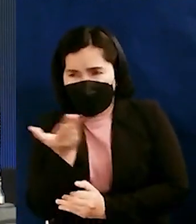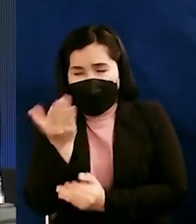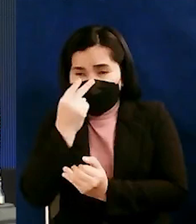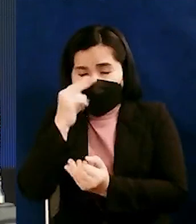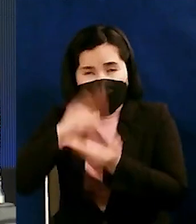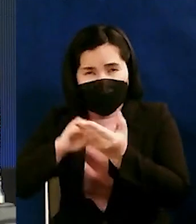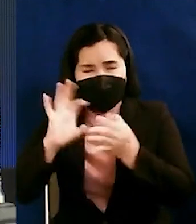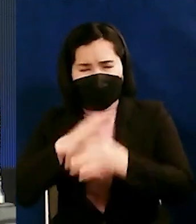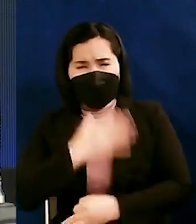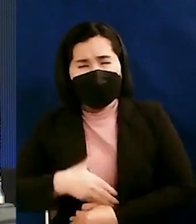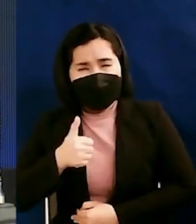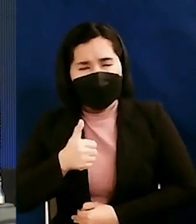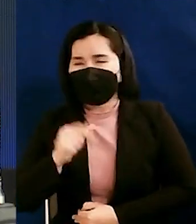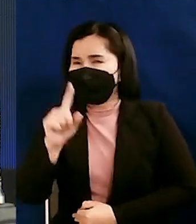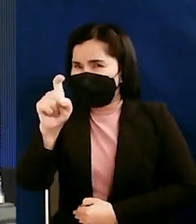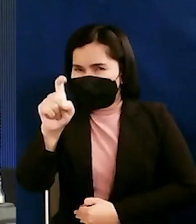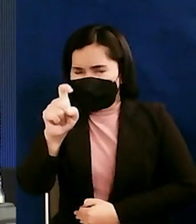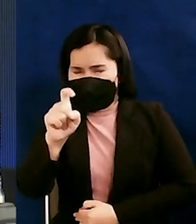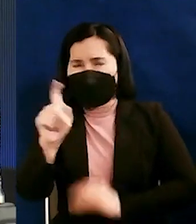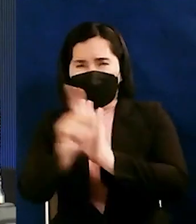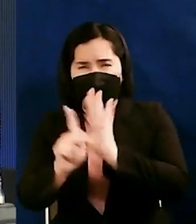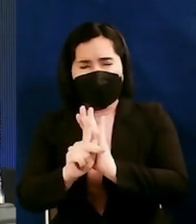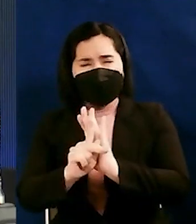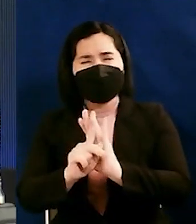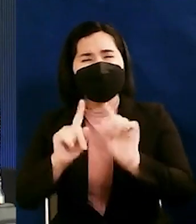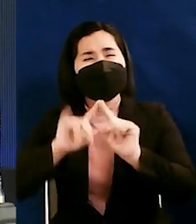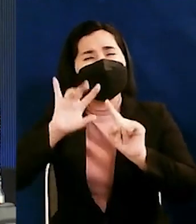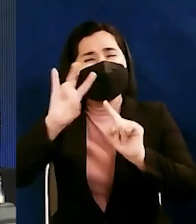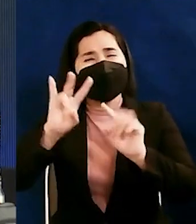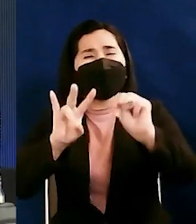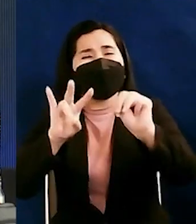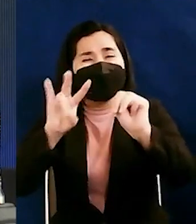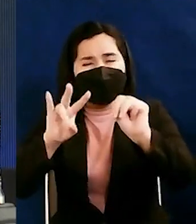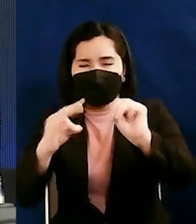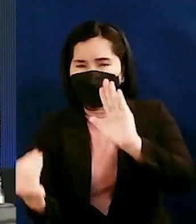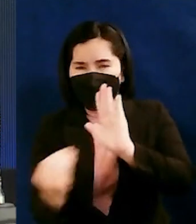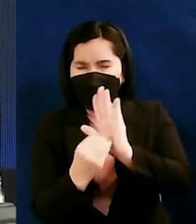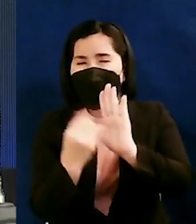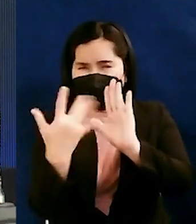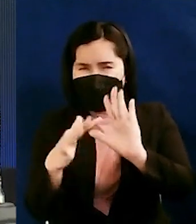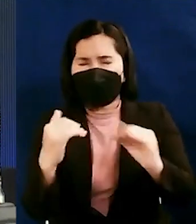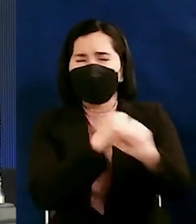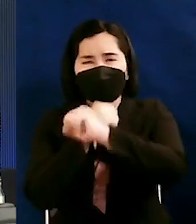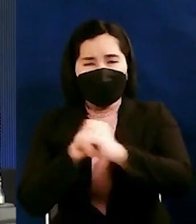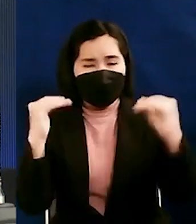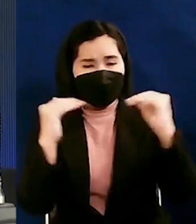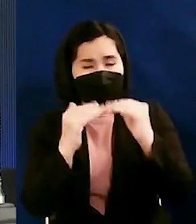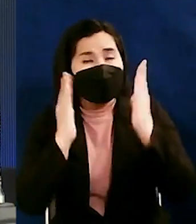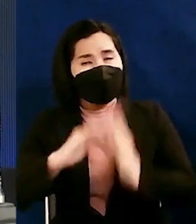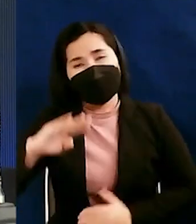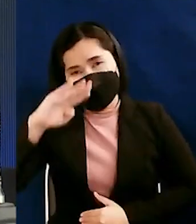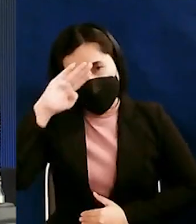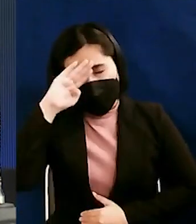าระสำคัญของมาตรา7ที่ระบุไว้ในการคุ้มครองสิทธิข้อมูลส่วนบุคคลของผู้ป่วยและผู้รับบริการสุขภาพนะ